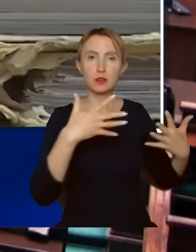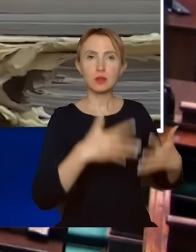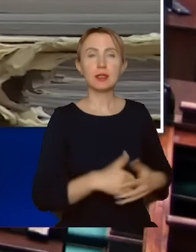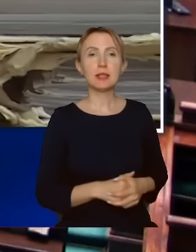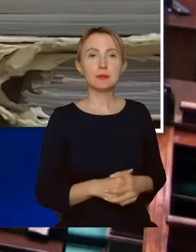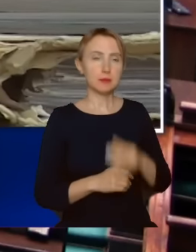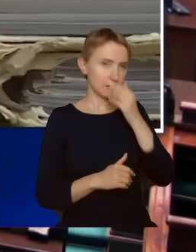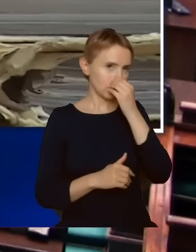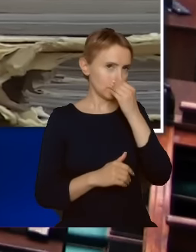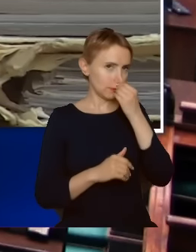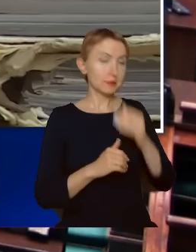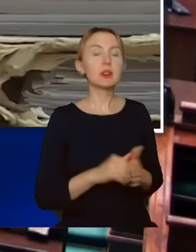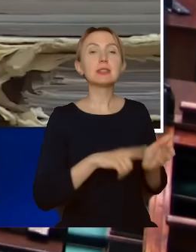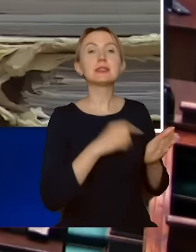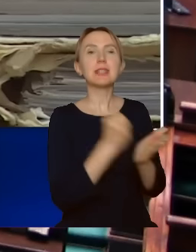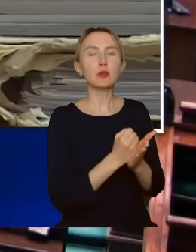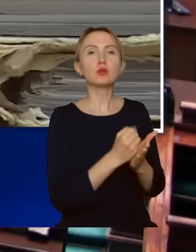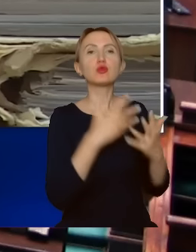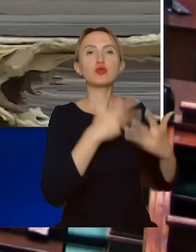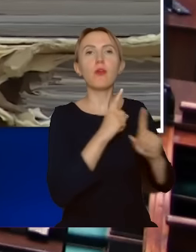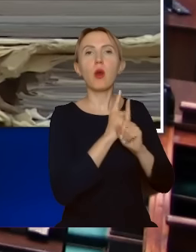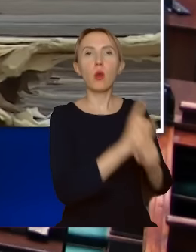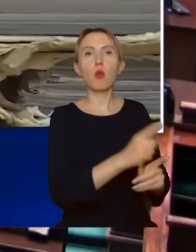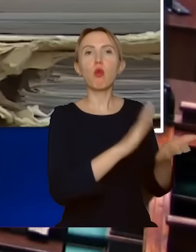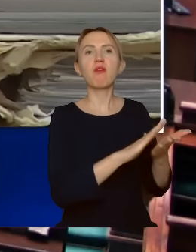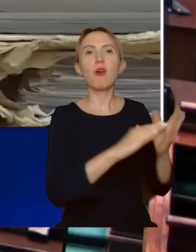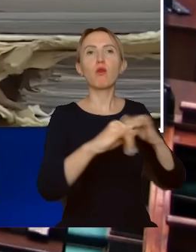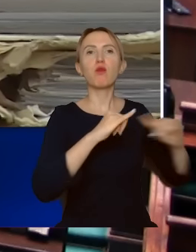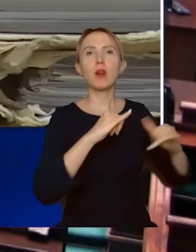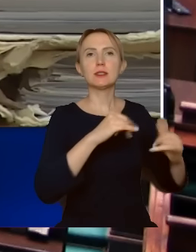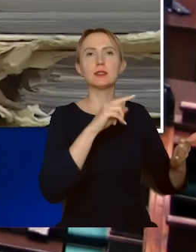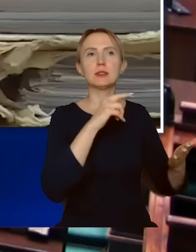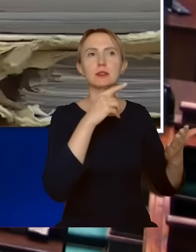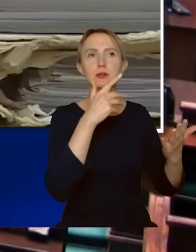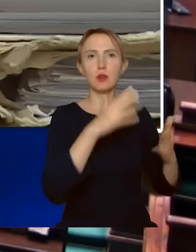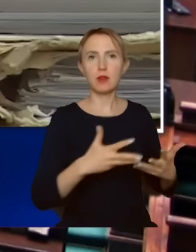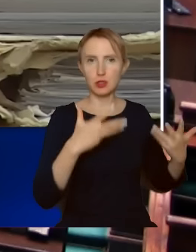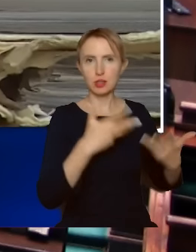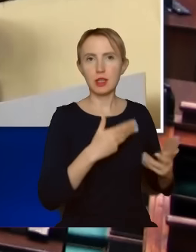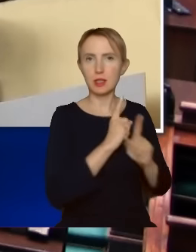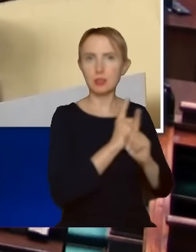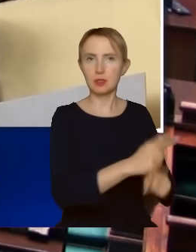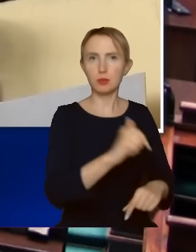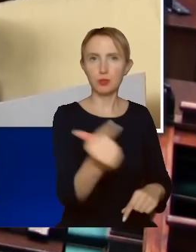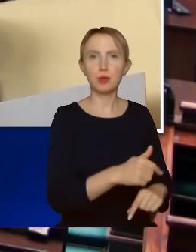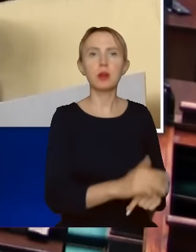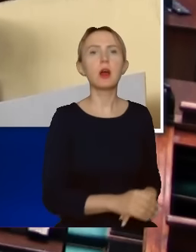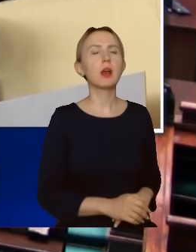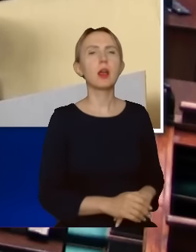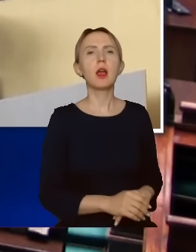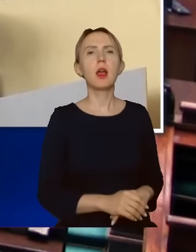przestrzegali statutu stowarzyszenia oraz uchwał władz stowarzyszenia Proszę powiedzieć jak to należy